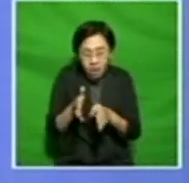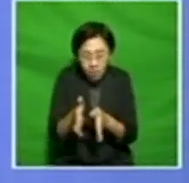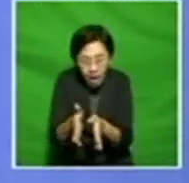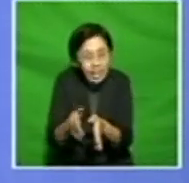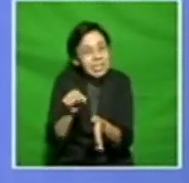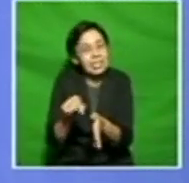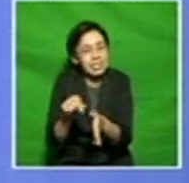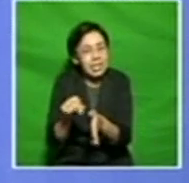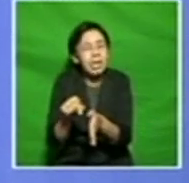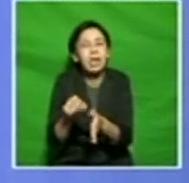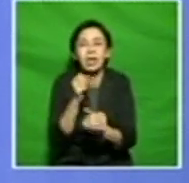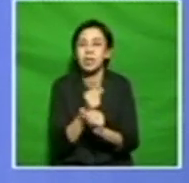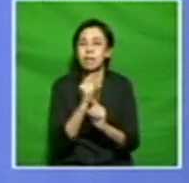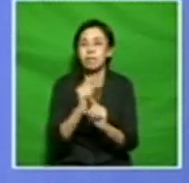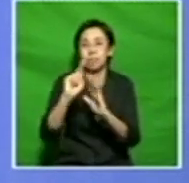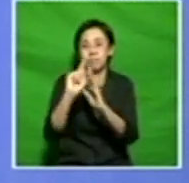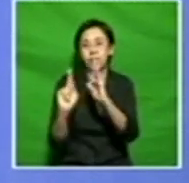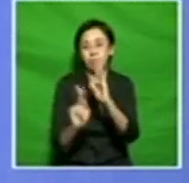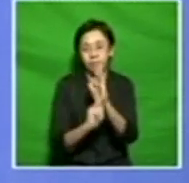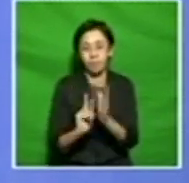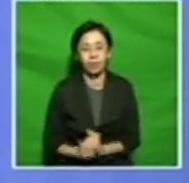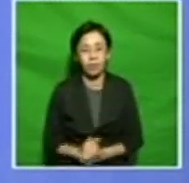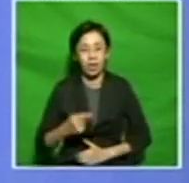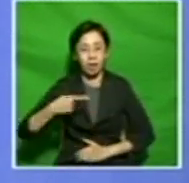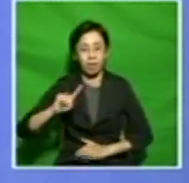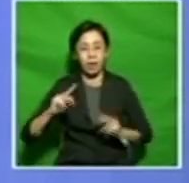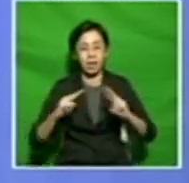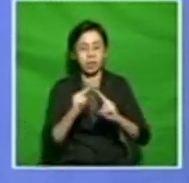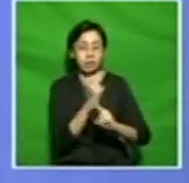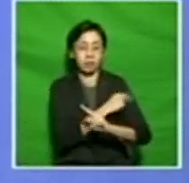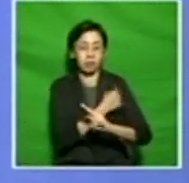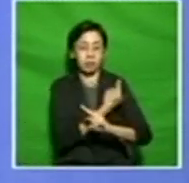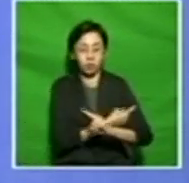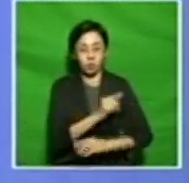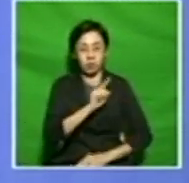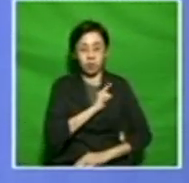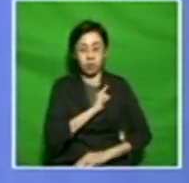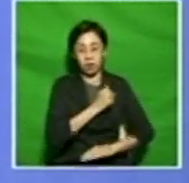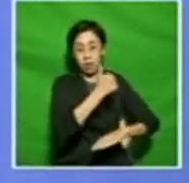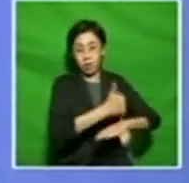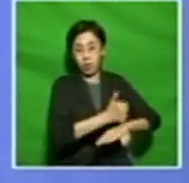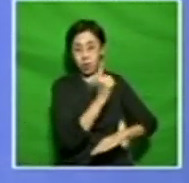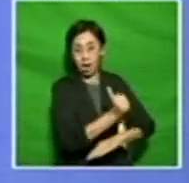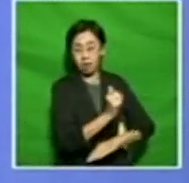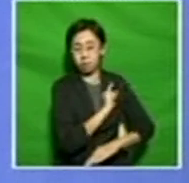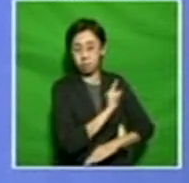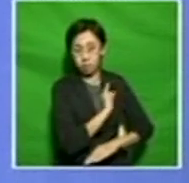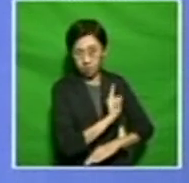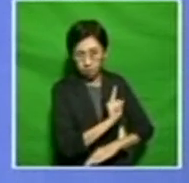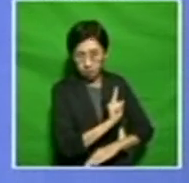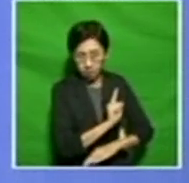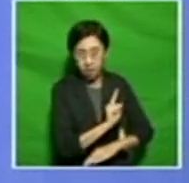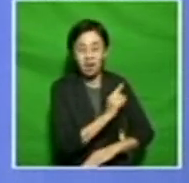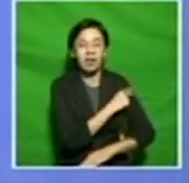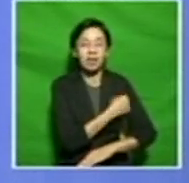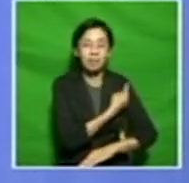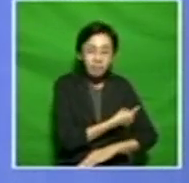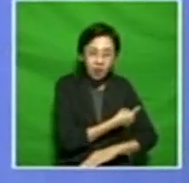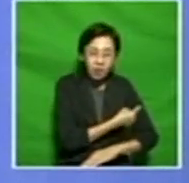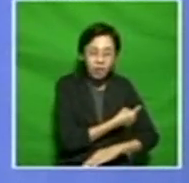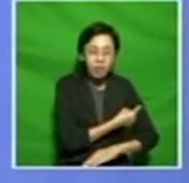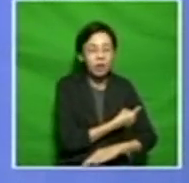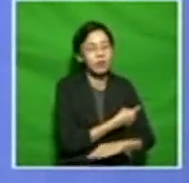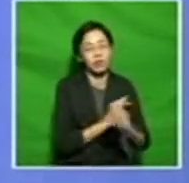นะครับโดยกำหนดให้ปลัดกระทรวงสาธารณสุขเป็นหัวหน้าผู้รับผิดชอบด้านสาธารณสุขทั่